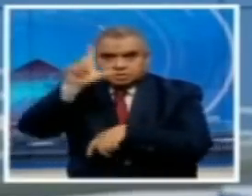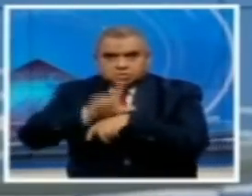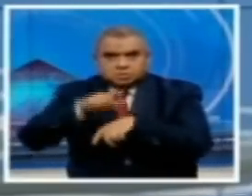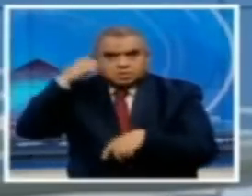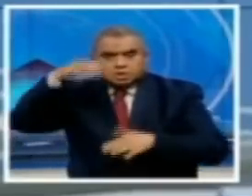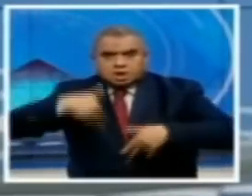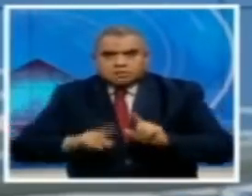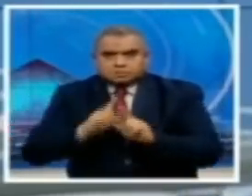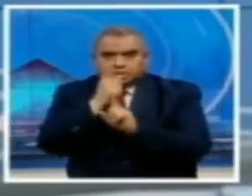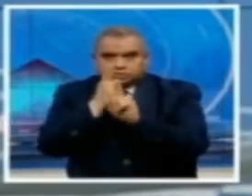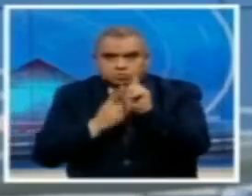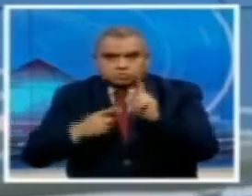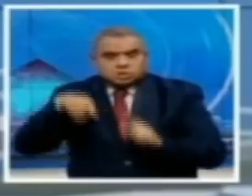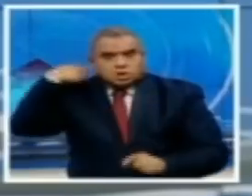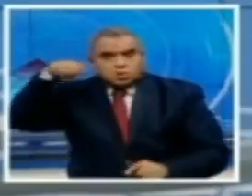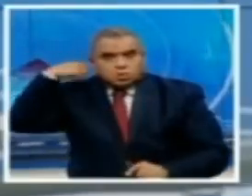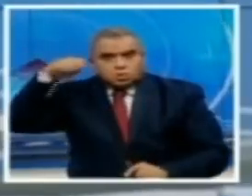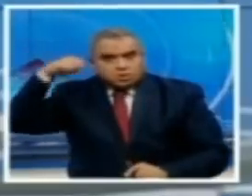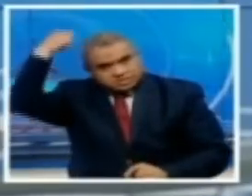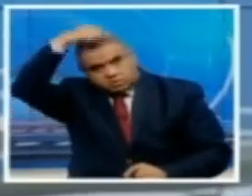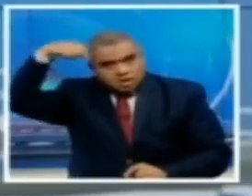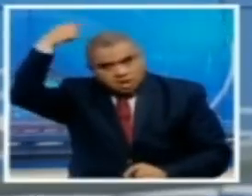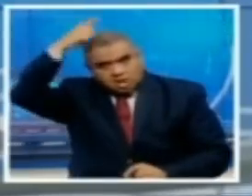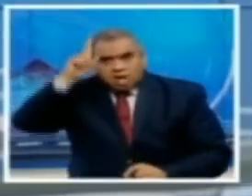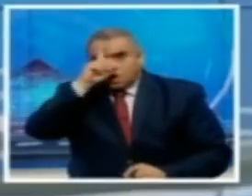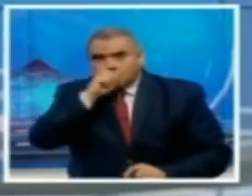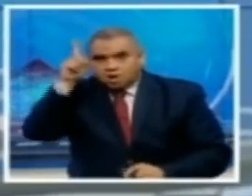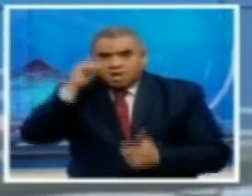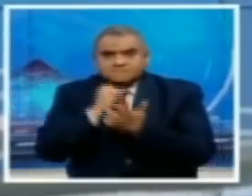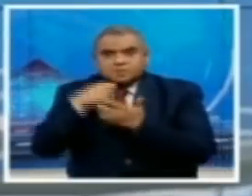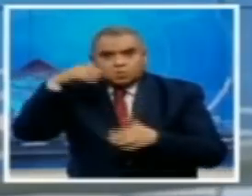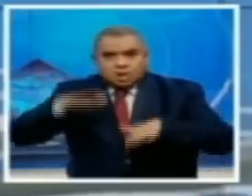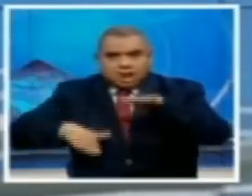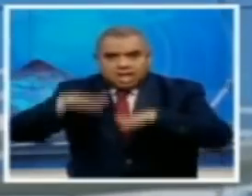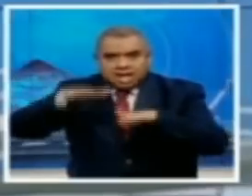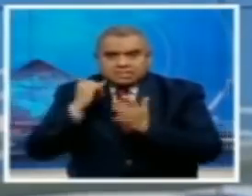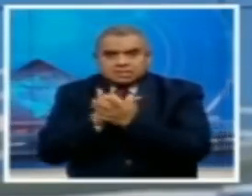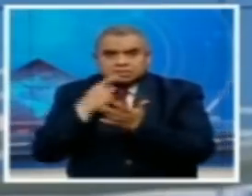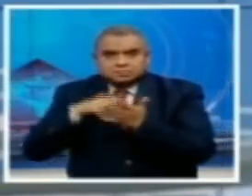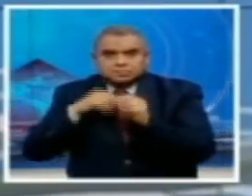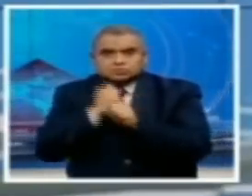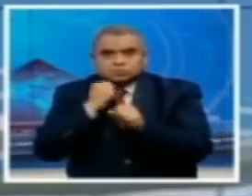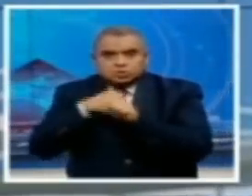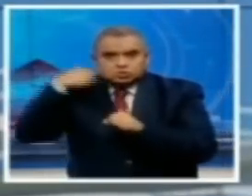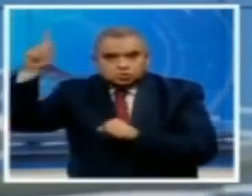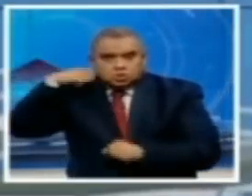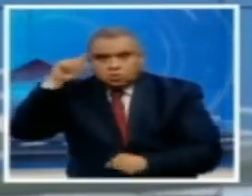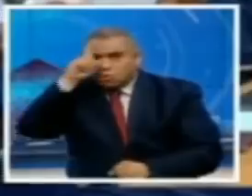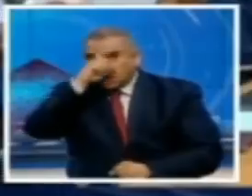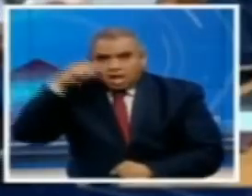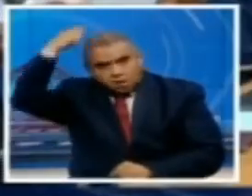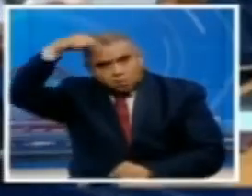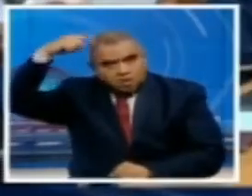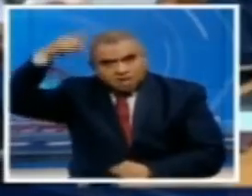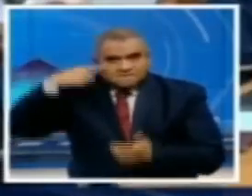سيادته مع رئيس مجلس الوزراء ووزيري الأوقاف والعدل لاستعراض جهود وزارة الأوقاف في